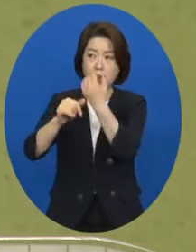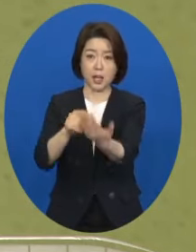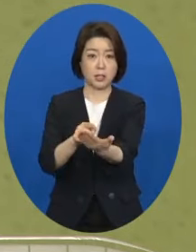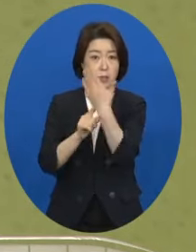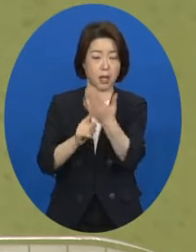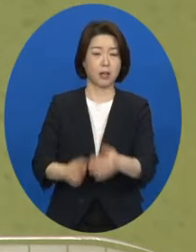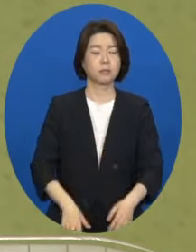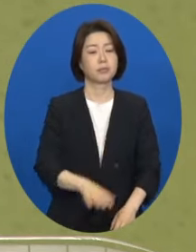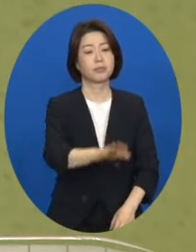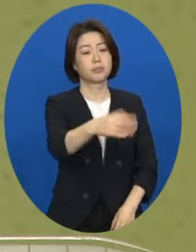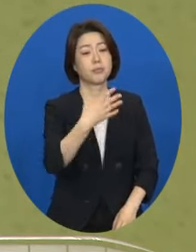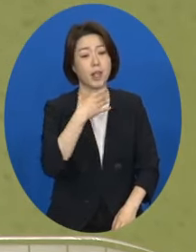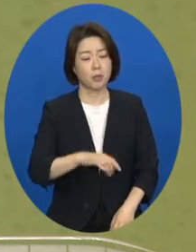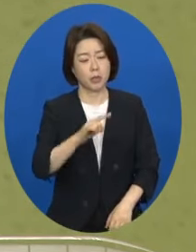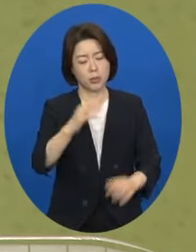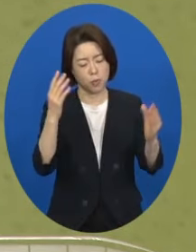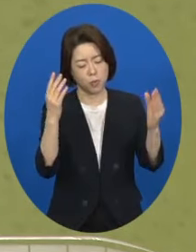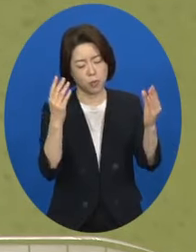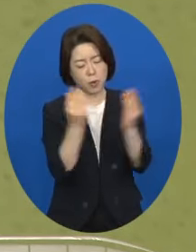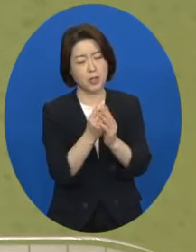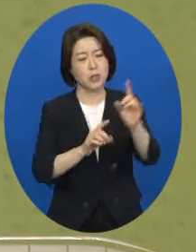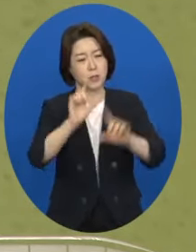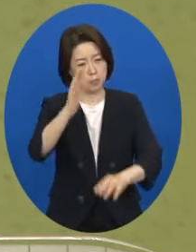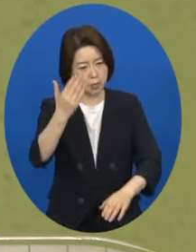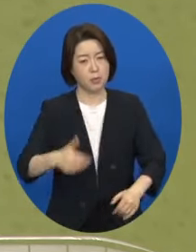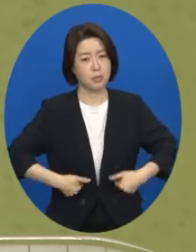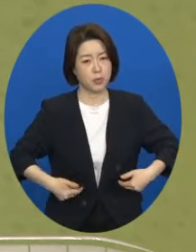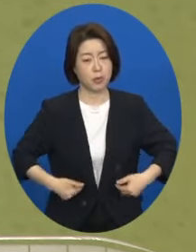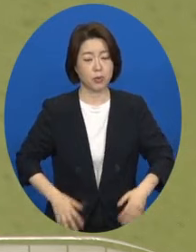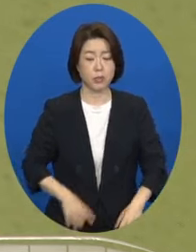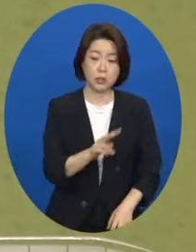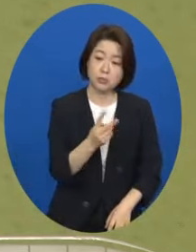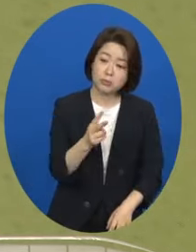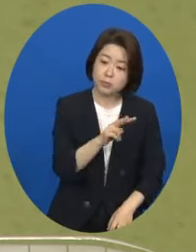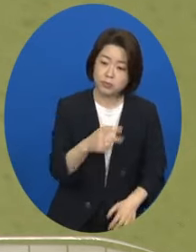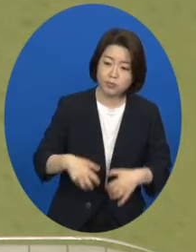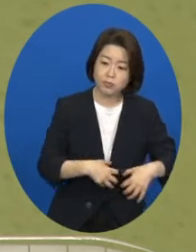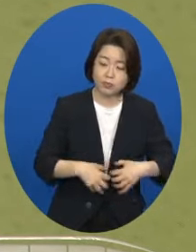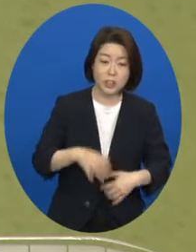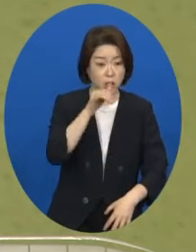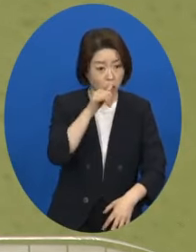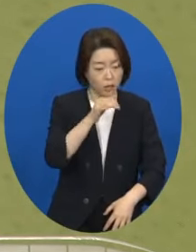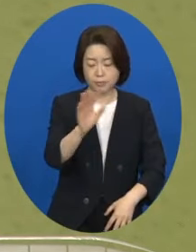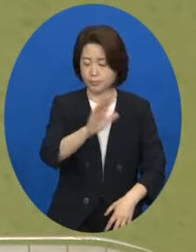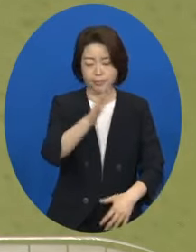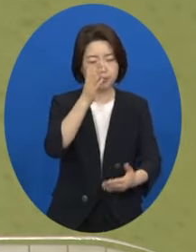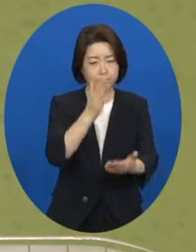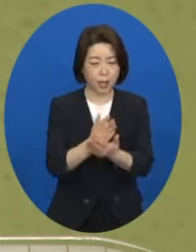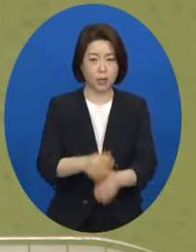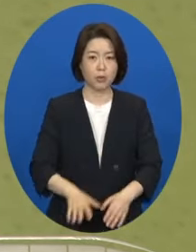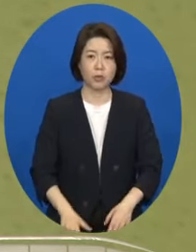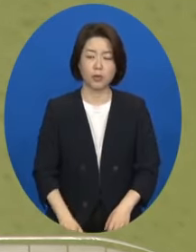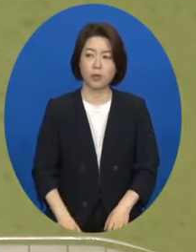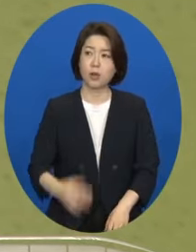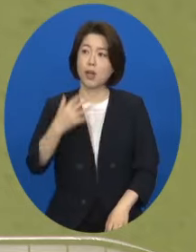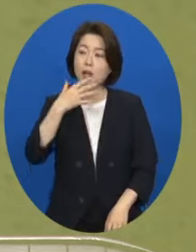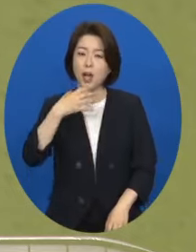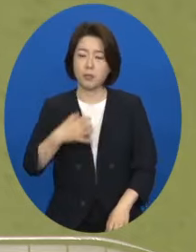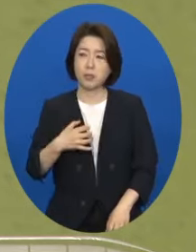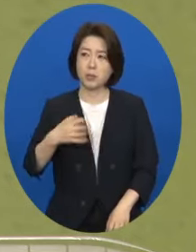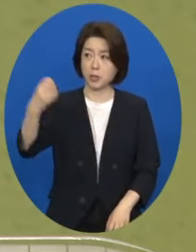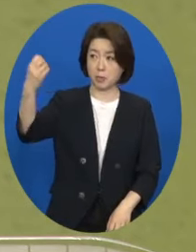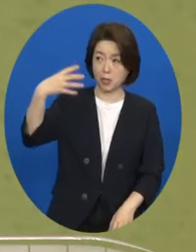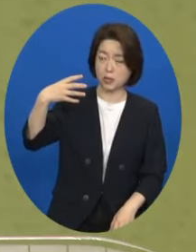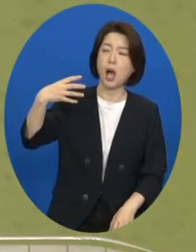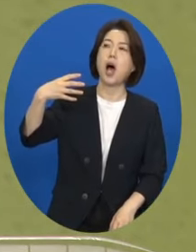이제 완전해야 된다. 지금까지는 왔다 갔다 살았지만 이제 아니야. 그랬을 때 아브라함이 믿어요. 그리고 1년